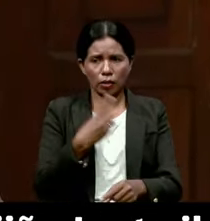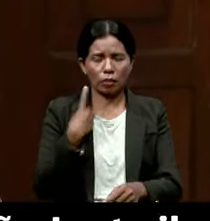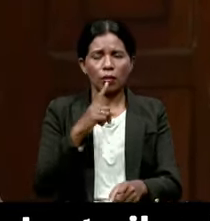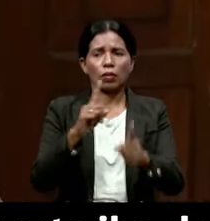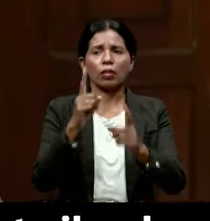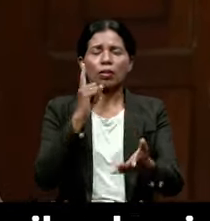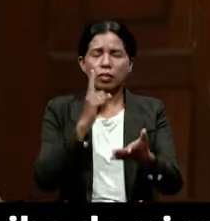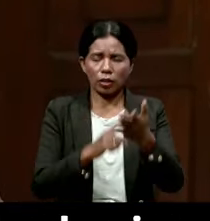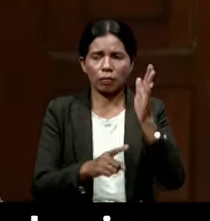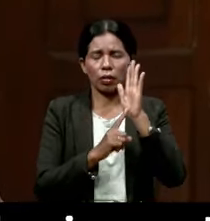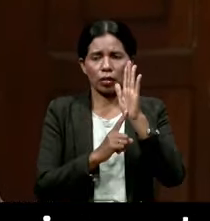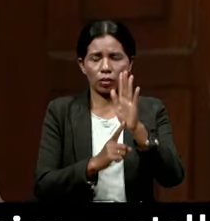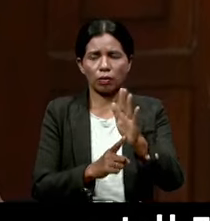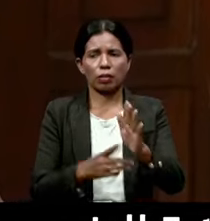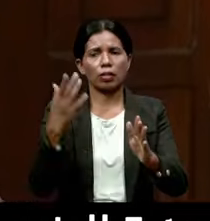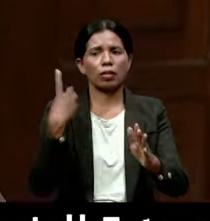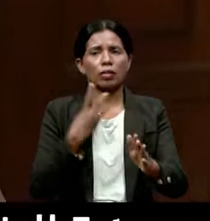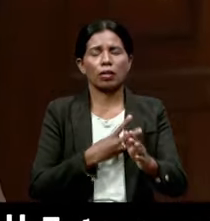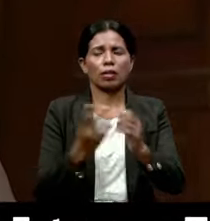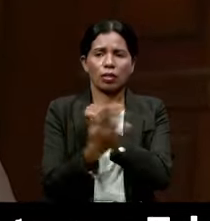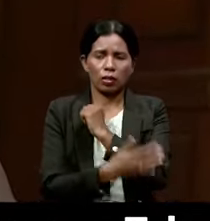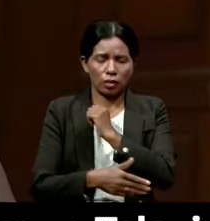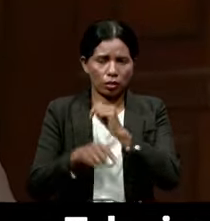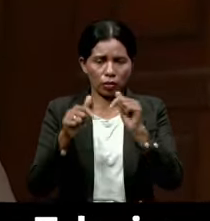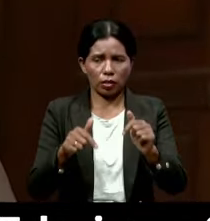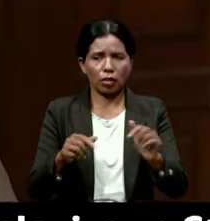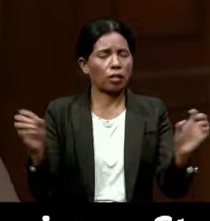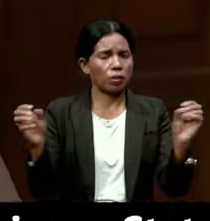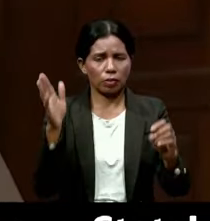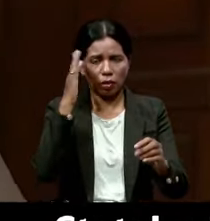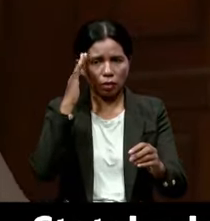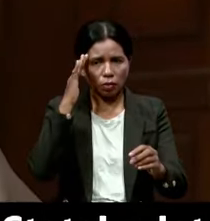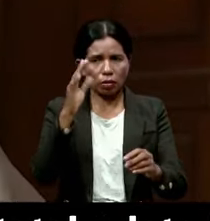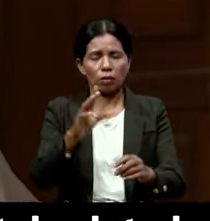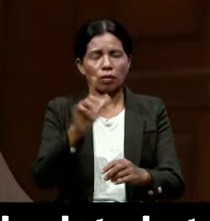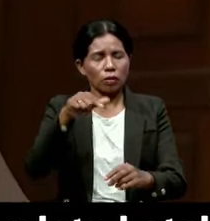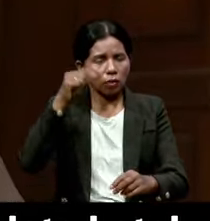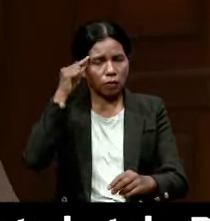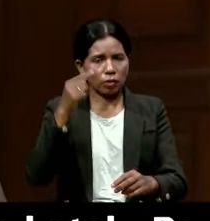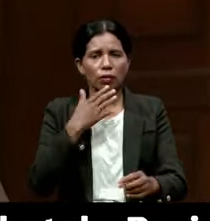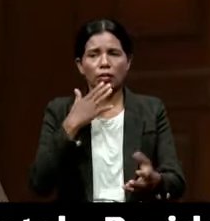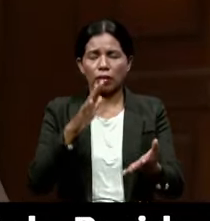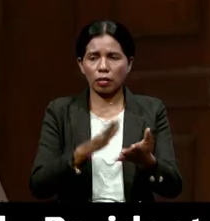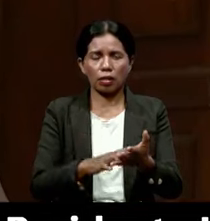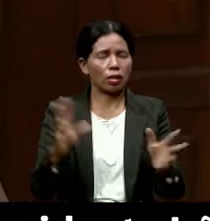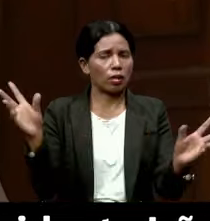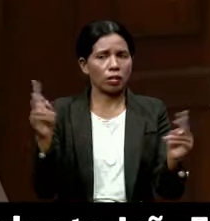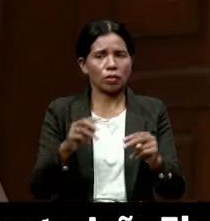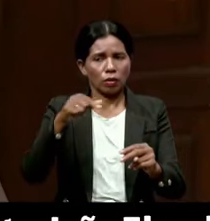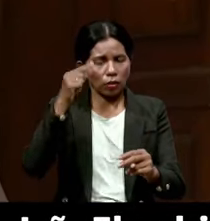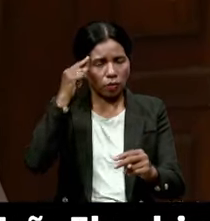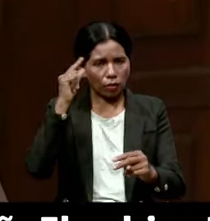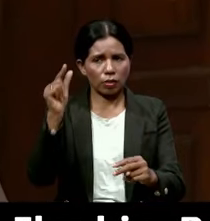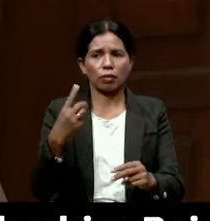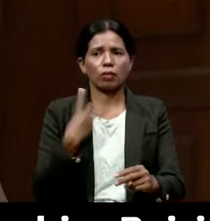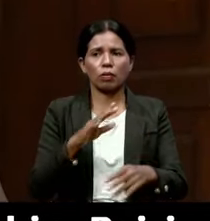ma realidade acontece ya tener railara la os anui dian gobernasaun ita de la dia la os gobernasaun